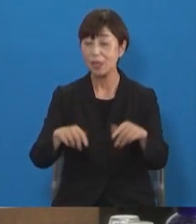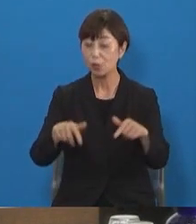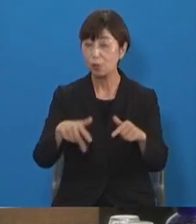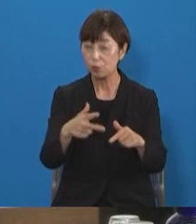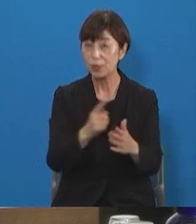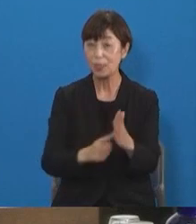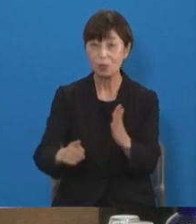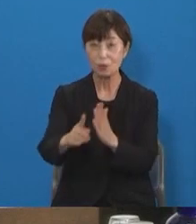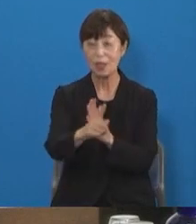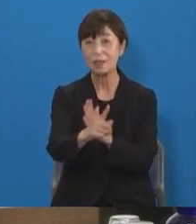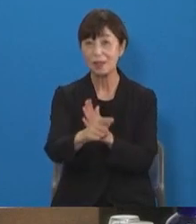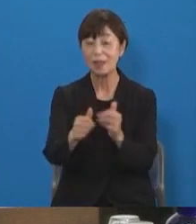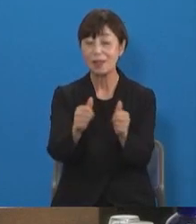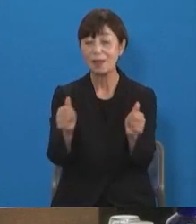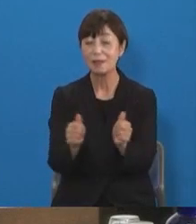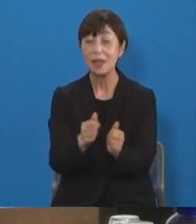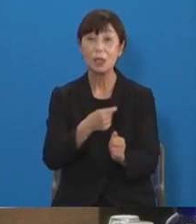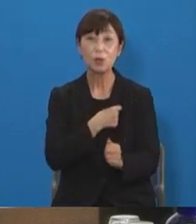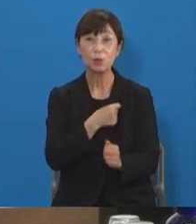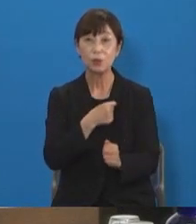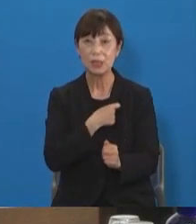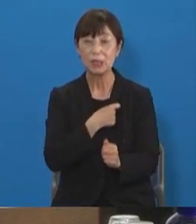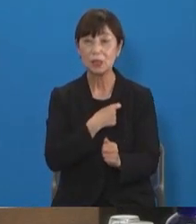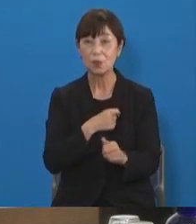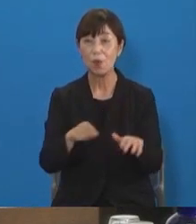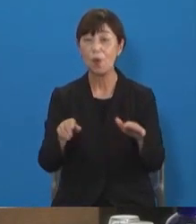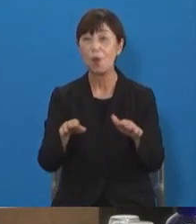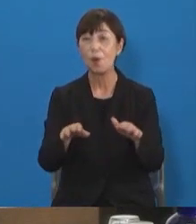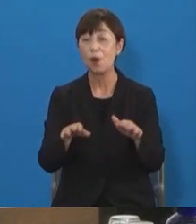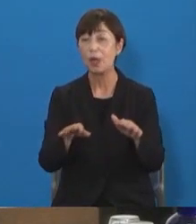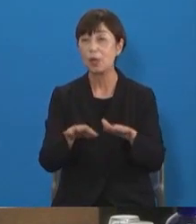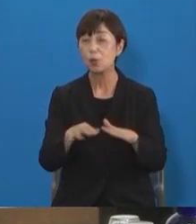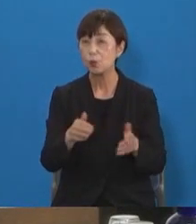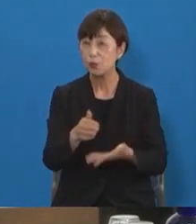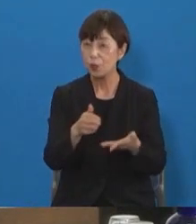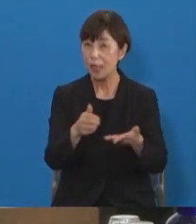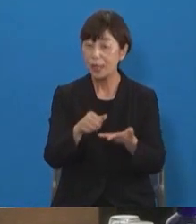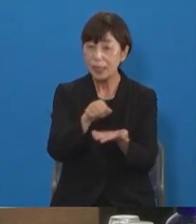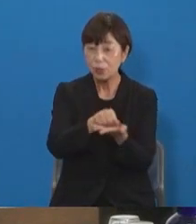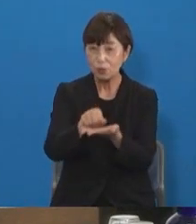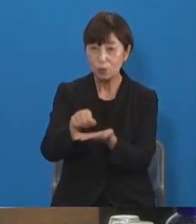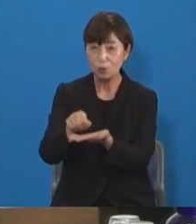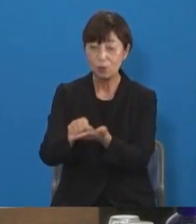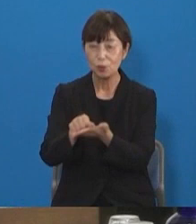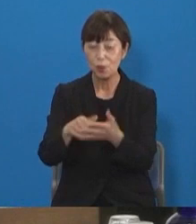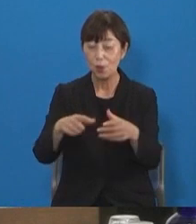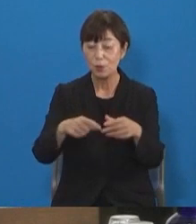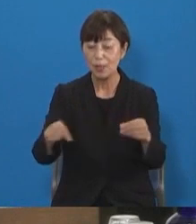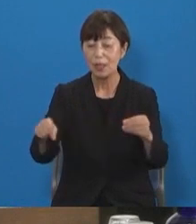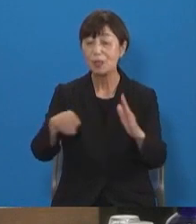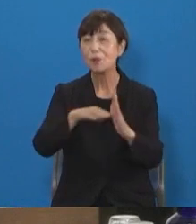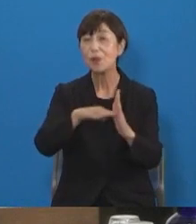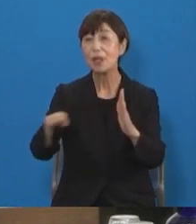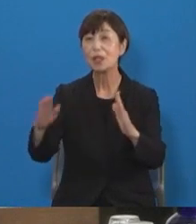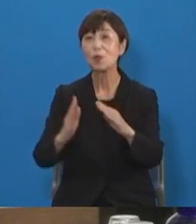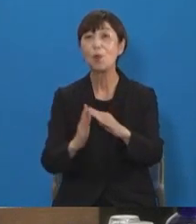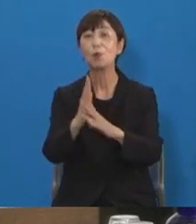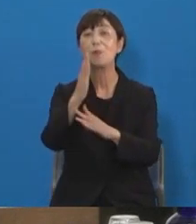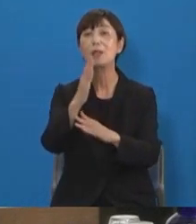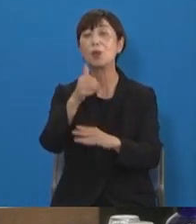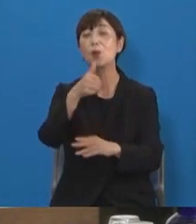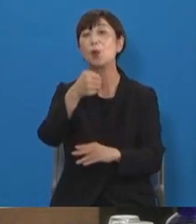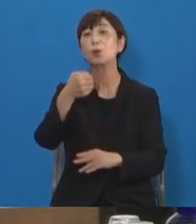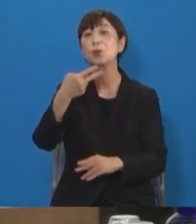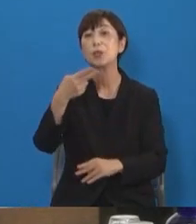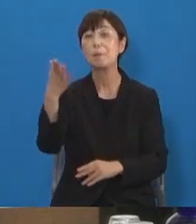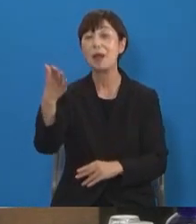男性職員の育休取得率が全国平均を大きく上回る